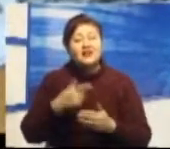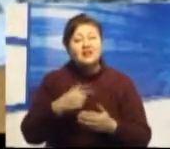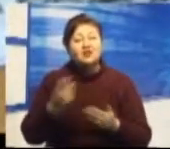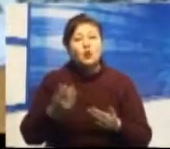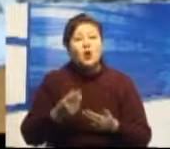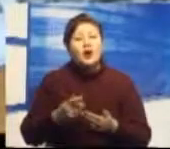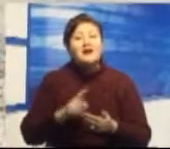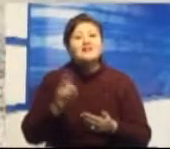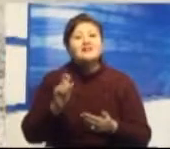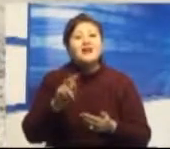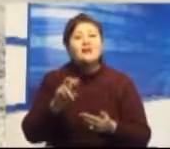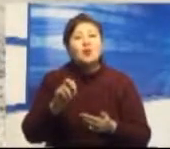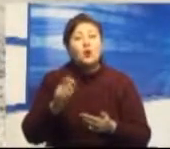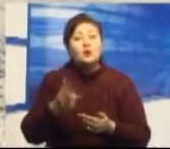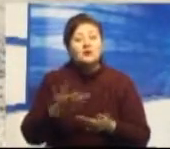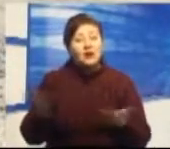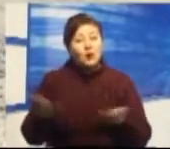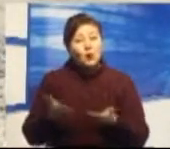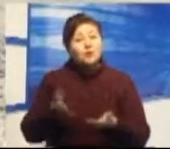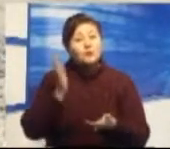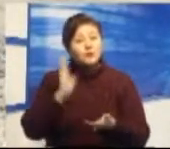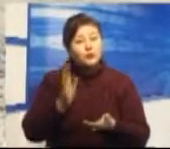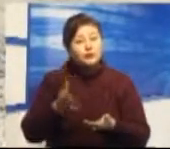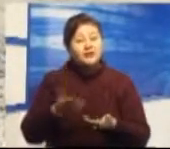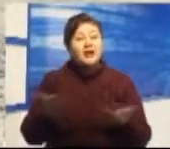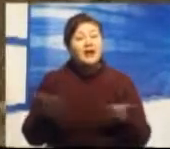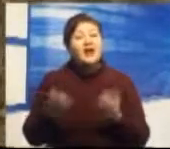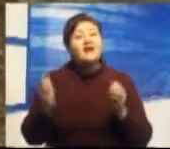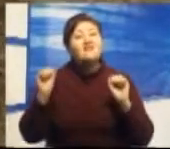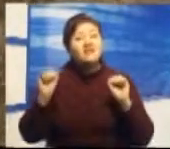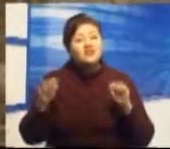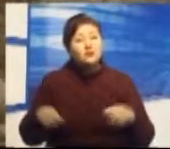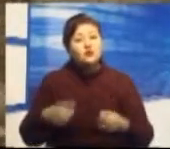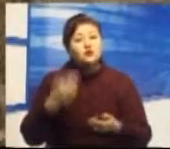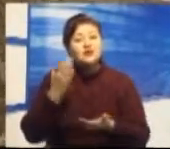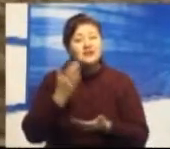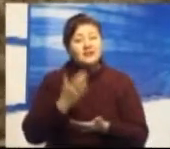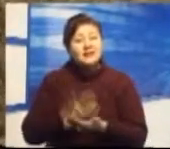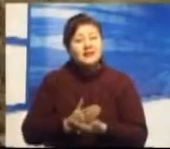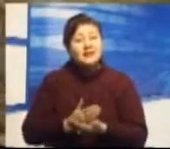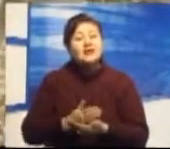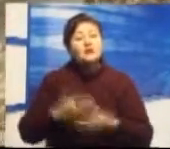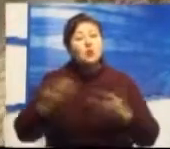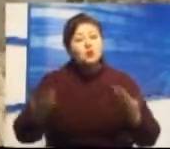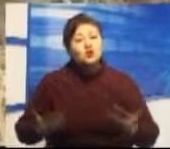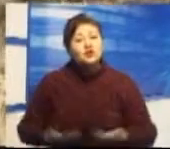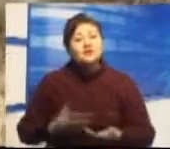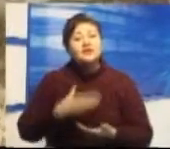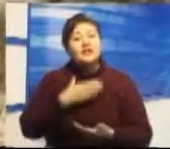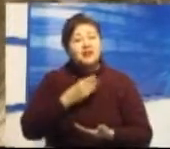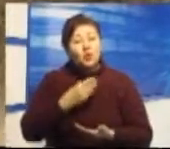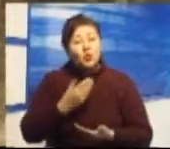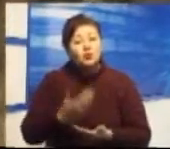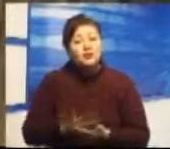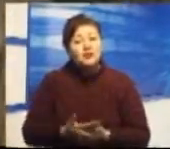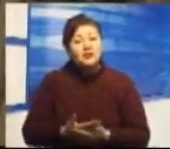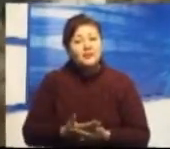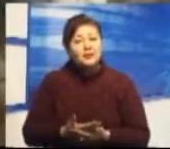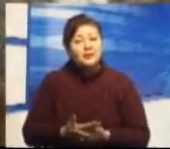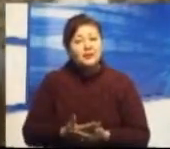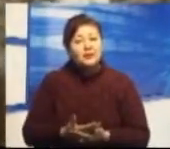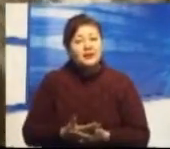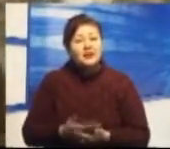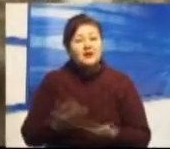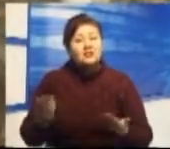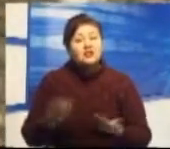Себебі барлық шаруа қожалықтарының ондай мүмкіндіктері жоқ. Корпорация өкілдері болашақ несие алушының көрсеткен мүлкін